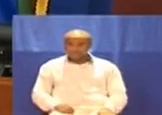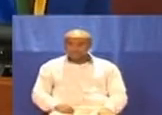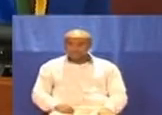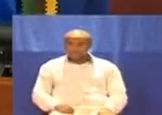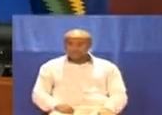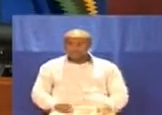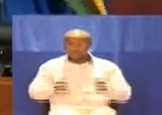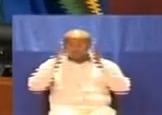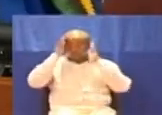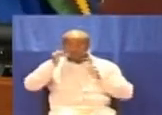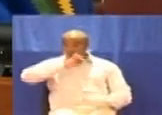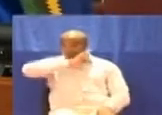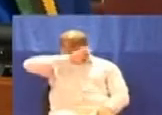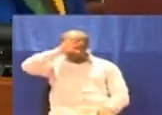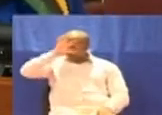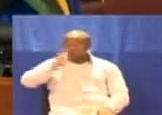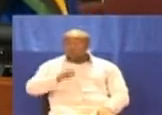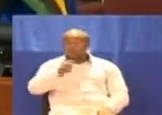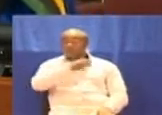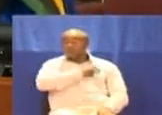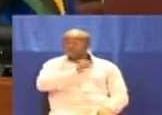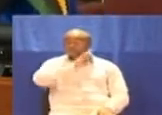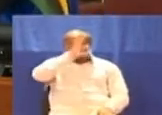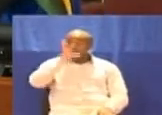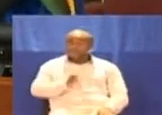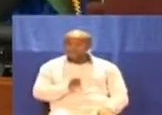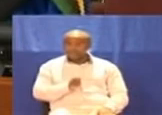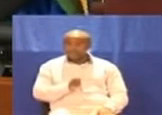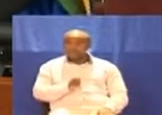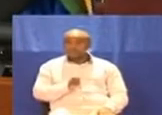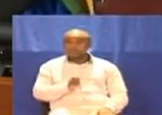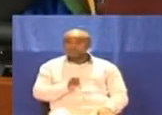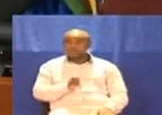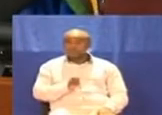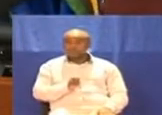Waheshimiwa wabunge wote, waheshimiwa mawaziri,